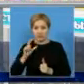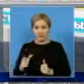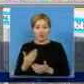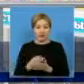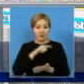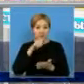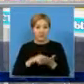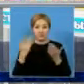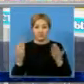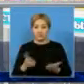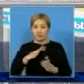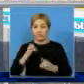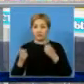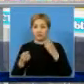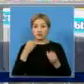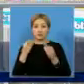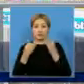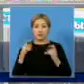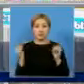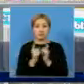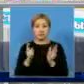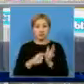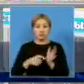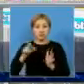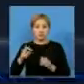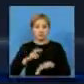Об этих вопросах сегодня шла открытая беседа на встрече с шахтерами, врачами и учителями.